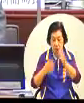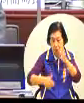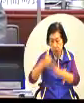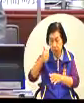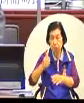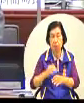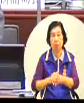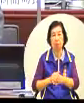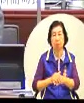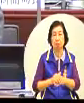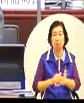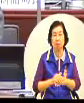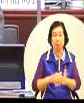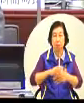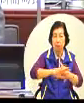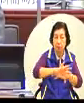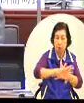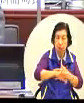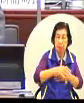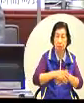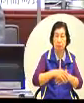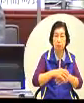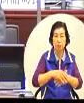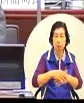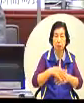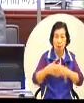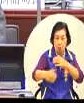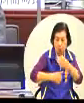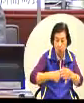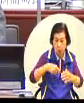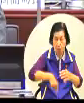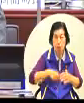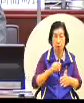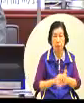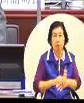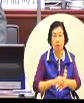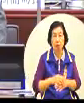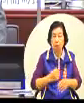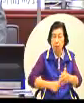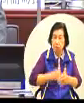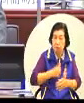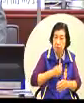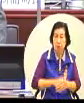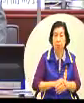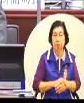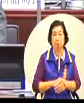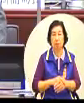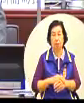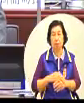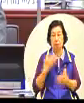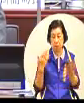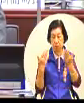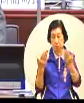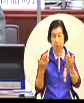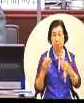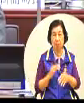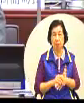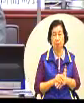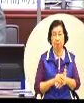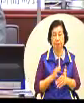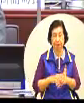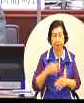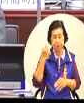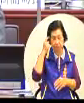进体制内，那我们深刻的体会到，如果一个理